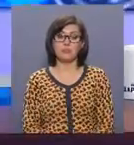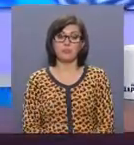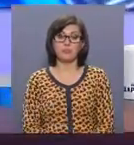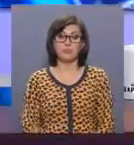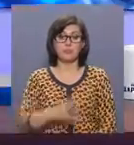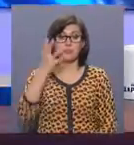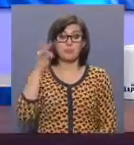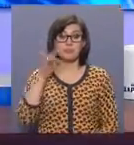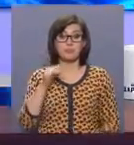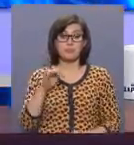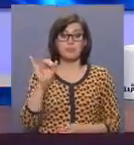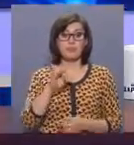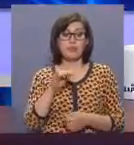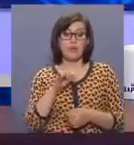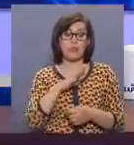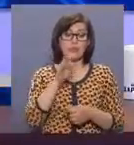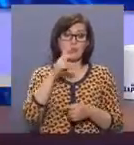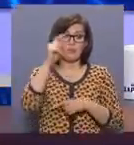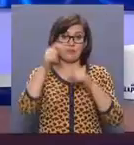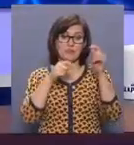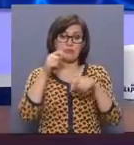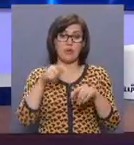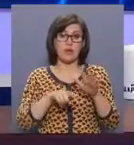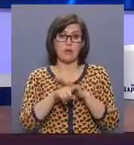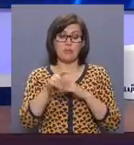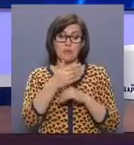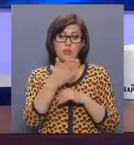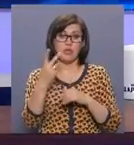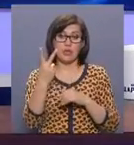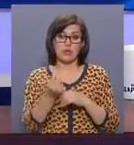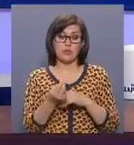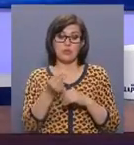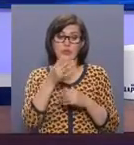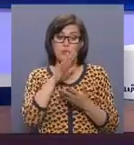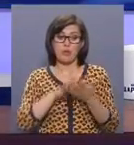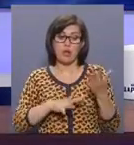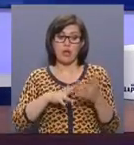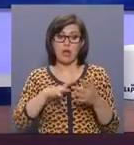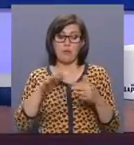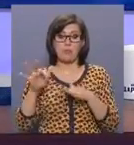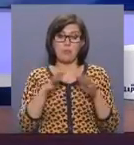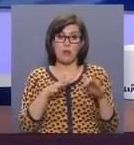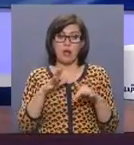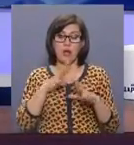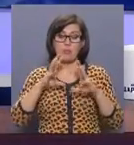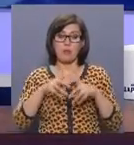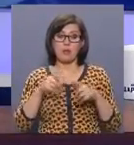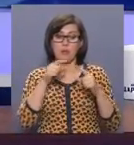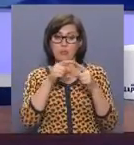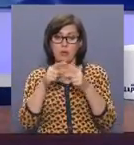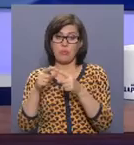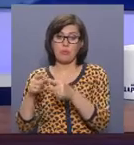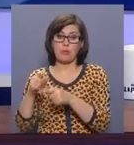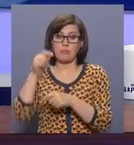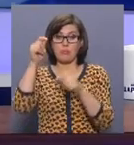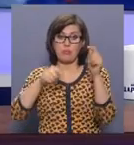жалғастырсақ. Алматыда The Spirit of Tengri фестивалі басталды. Осымен екінші күн қатарынан жалғасып жатқан шараға әлемнің түкпір-түкпірінен